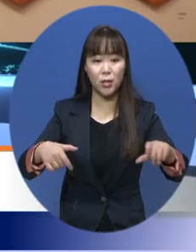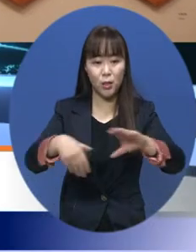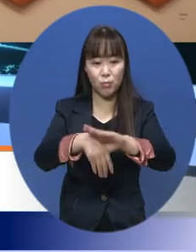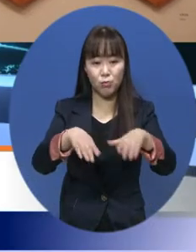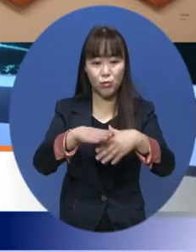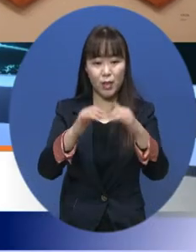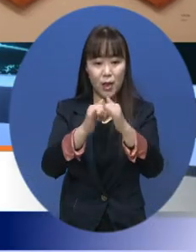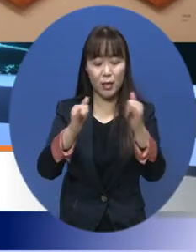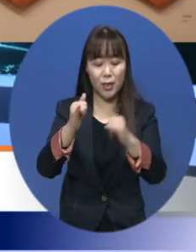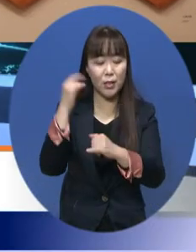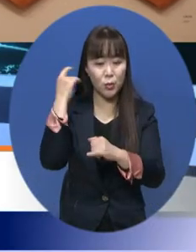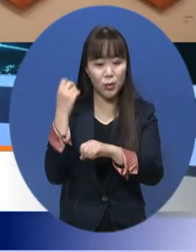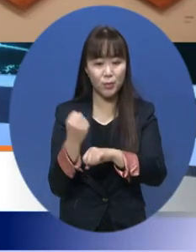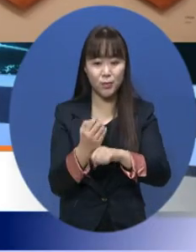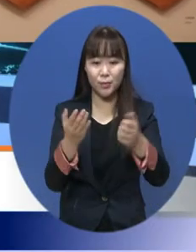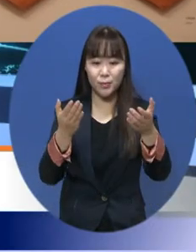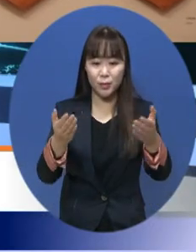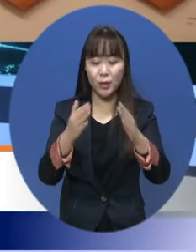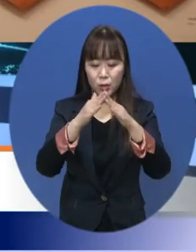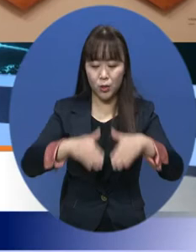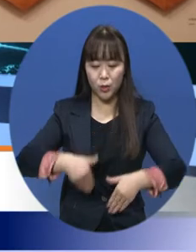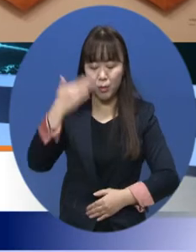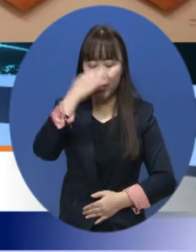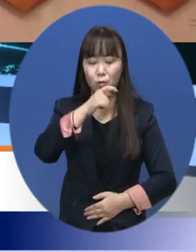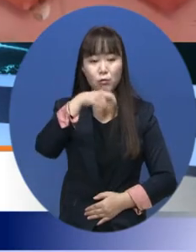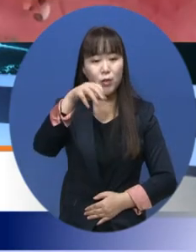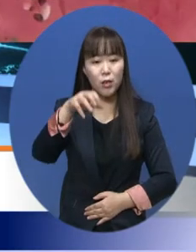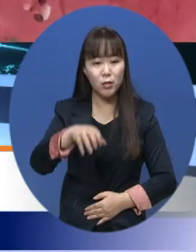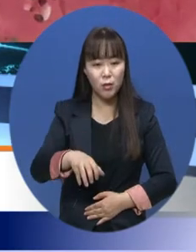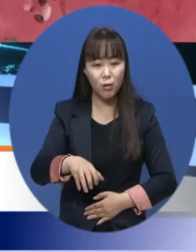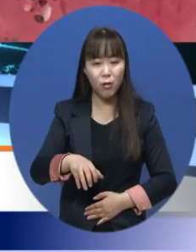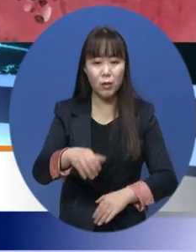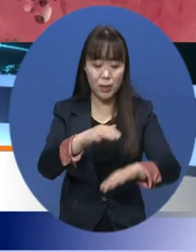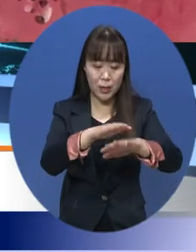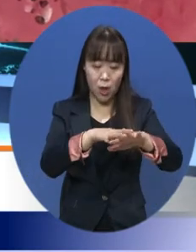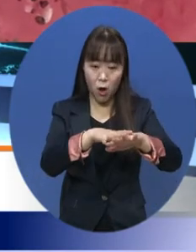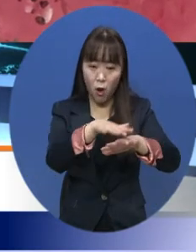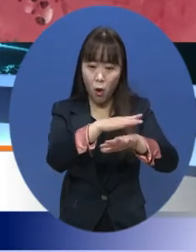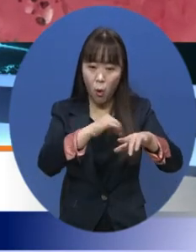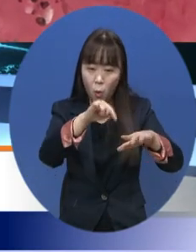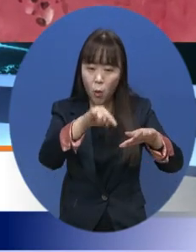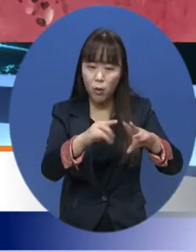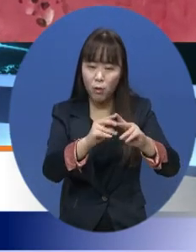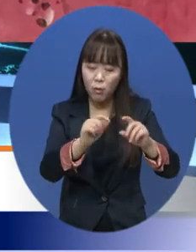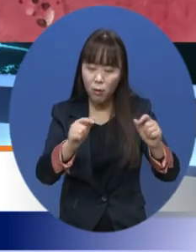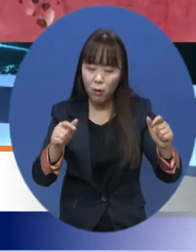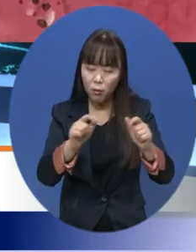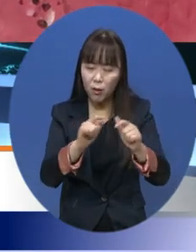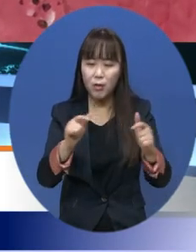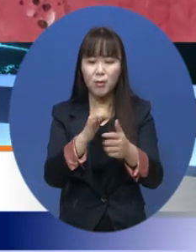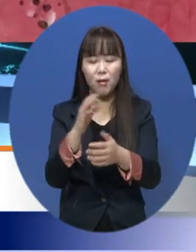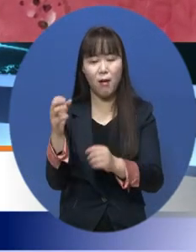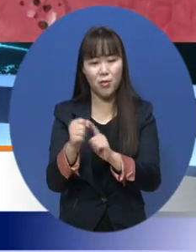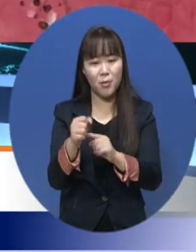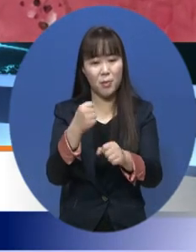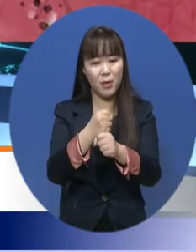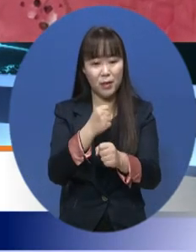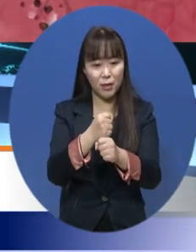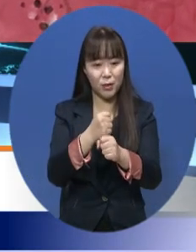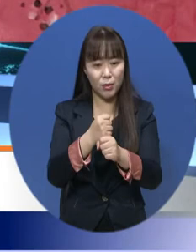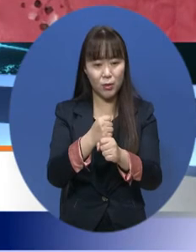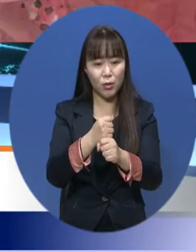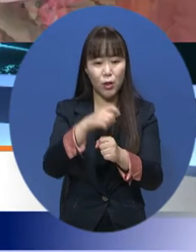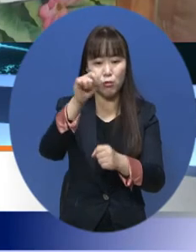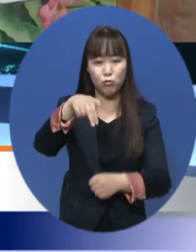문화가 소식 전해드립니다. 전남 여수에서 천위의 다양한 기법과 재료를 활용한 작품을 선보이는